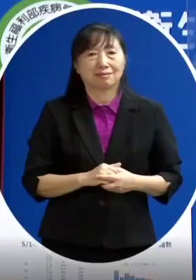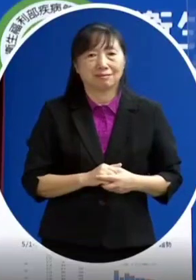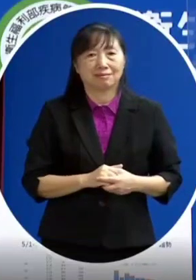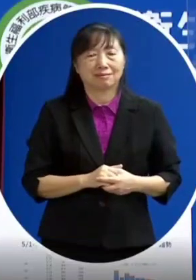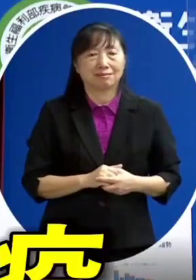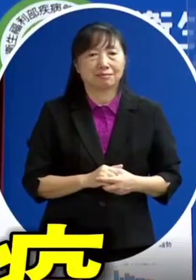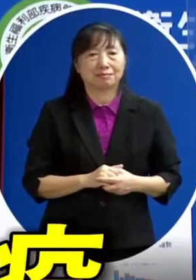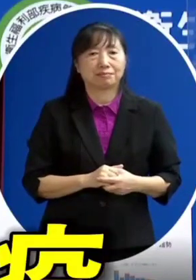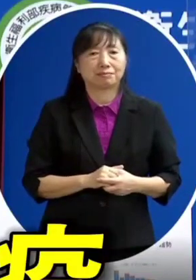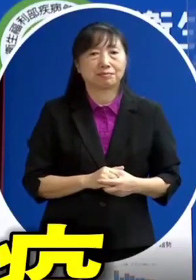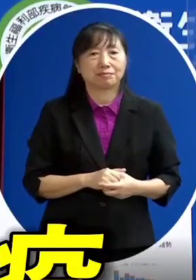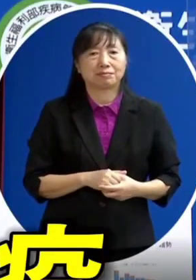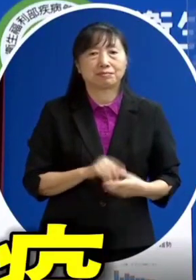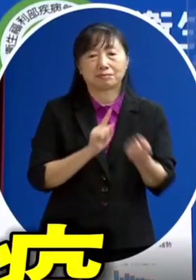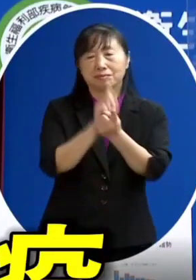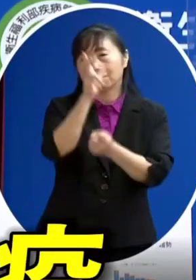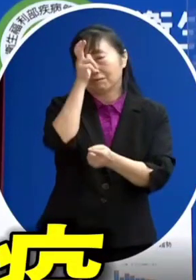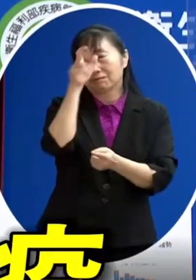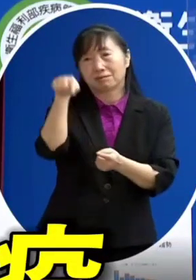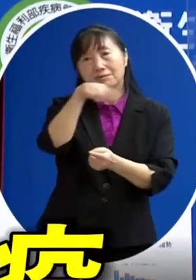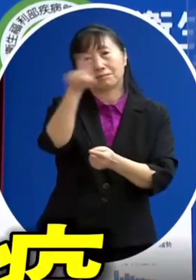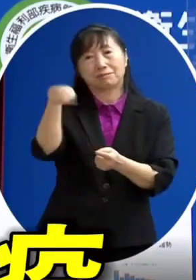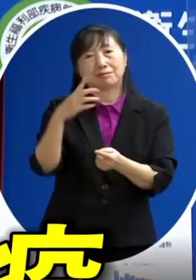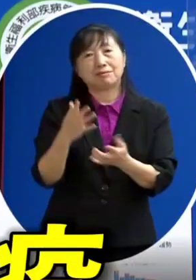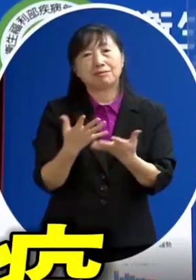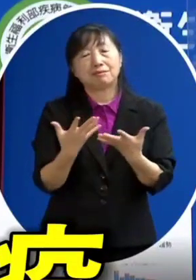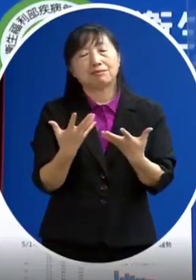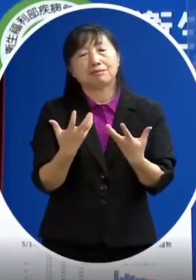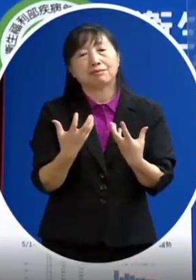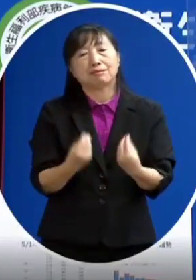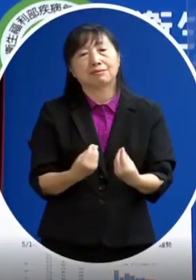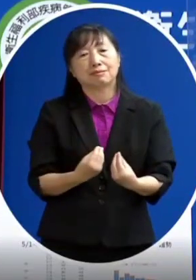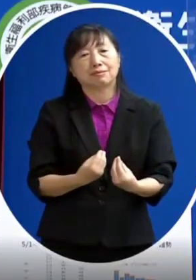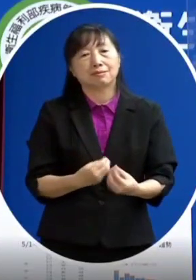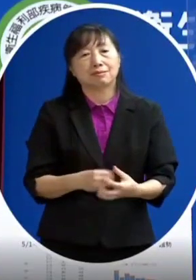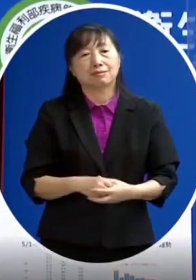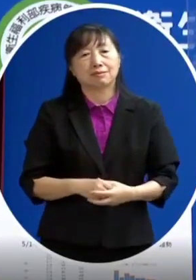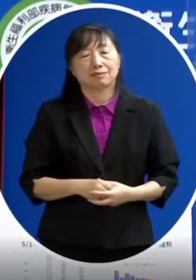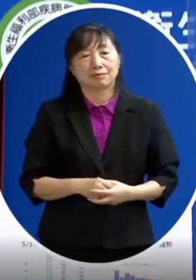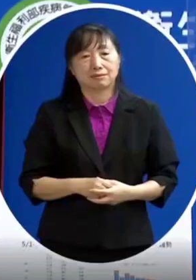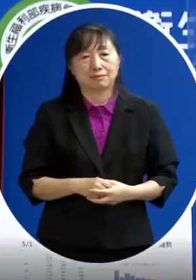开，那尤其是老警察同仁又染疫，